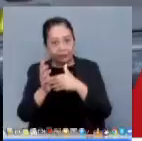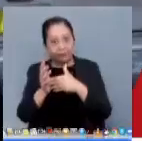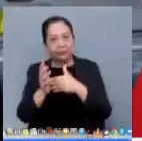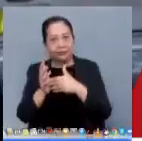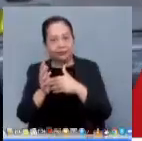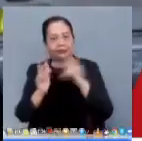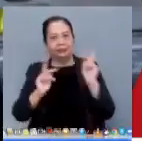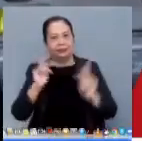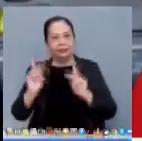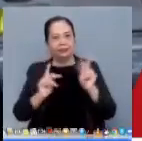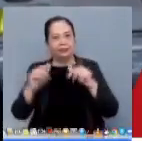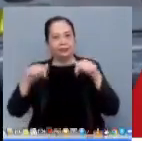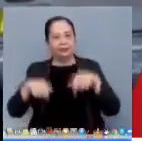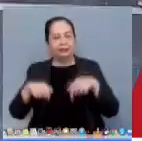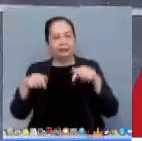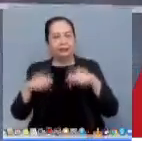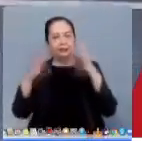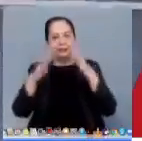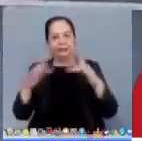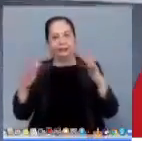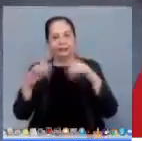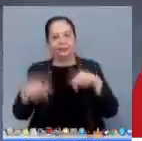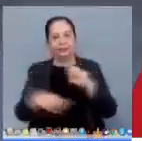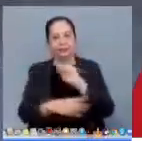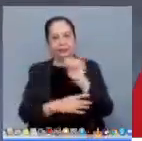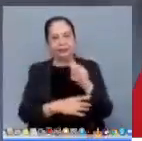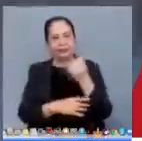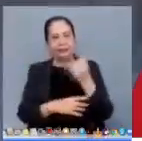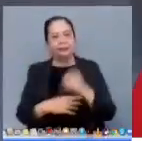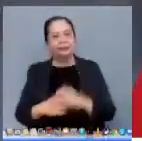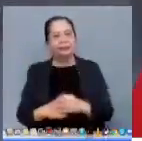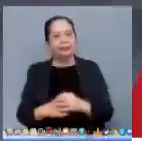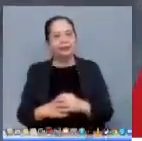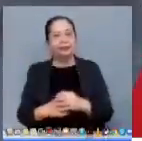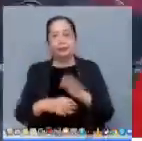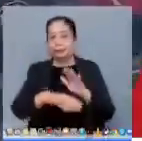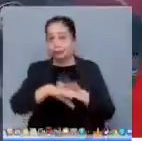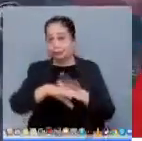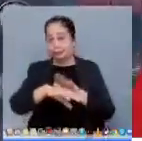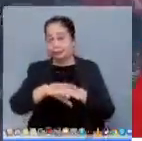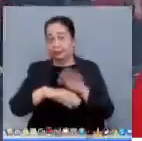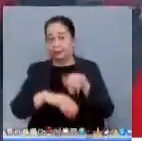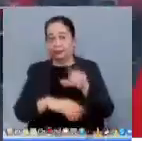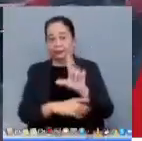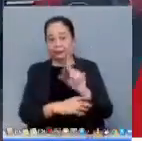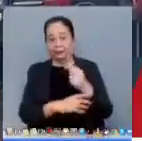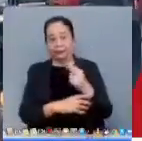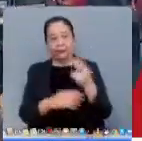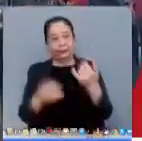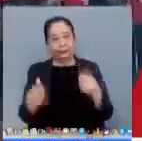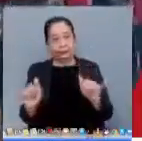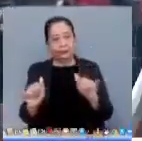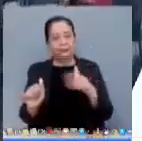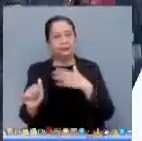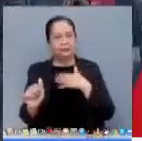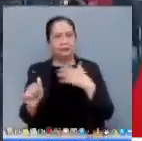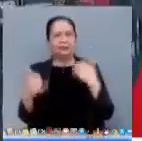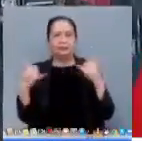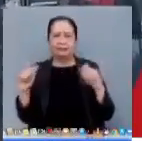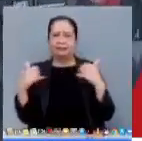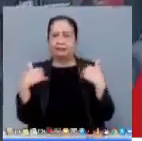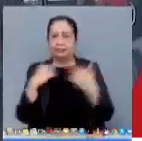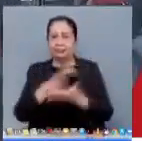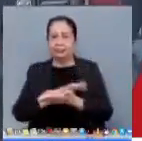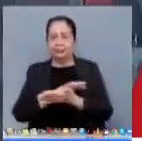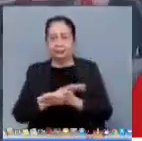sa pista dito sa San Juan. At syempre, ang paalala ng lokal na pamahalaan pa rin po ay may pandemya pa rin. Kaya naman,